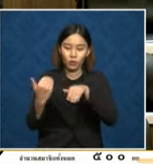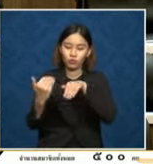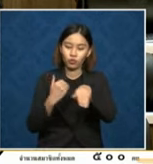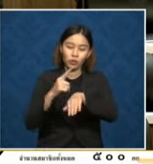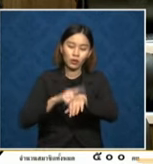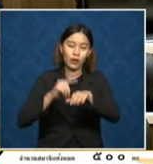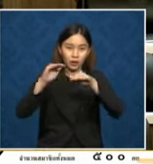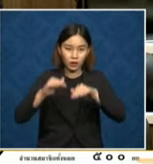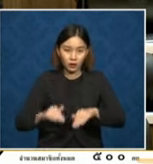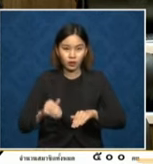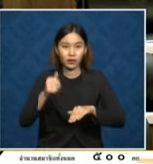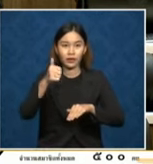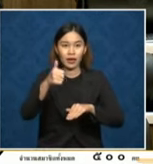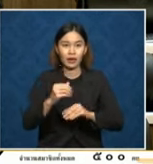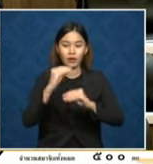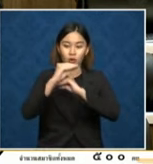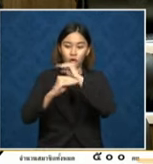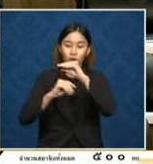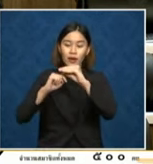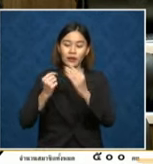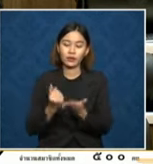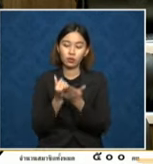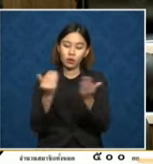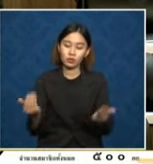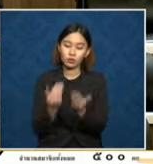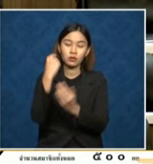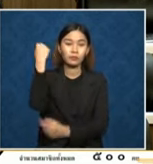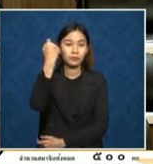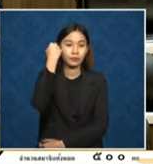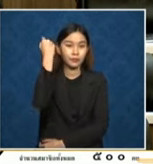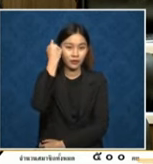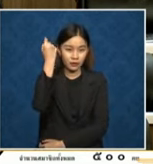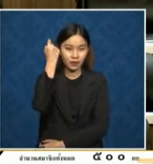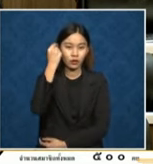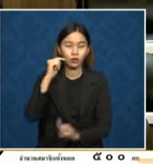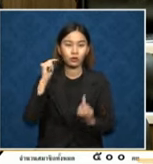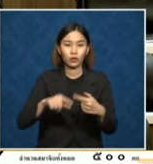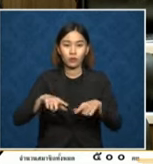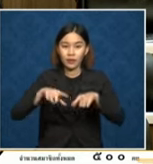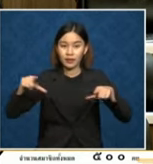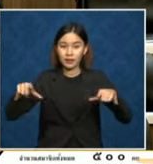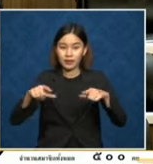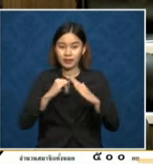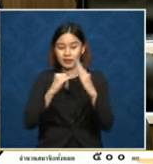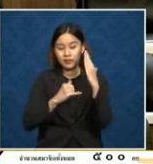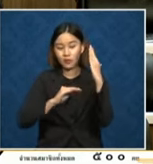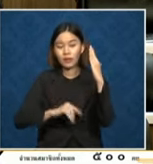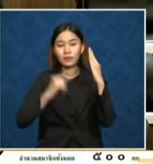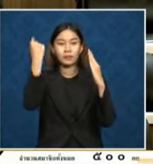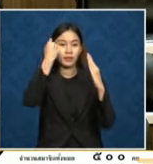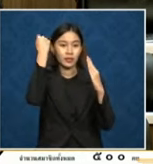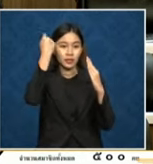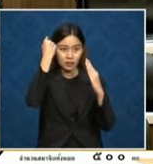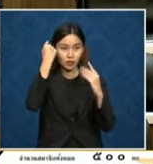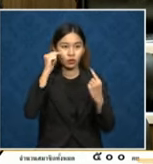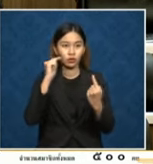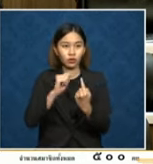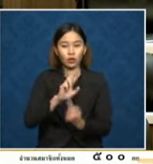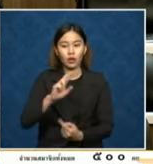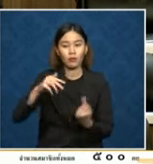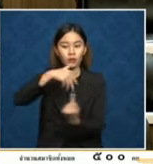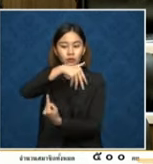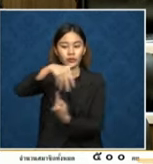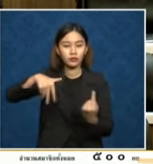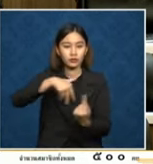างมากอีกทั้งโครงการนี้ยังส่งเสริมการท่องเที่ยวในพื้นที่และเป็นแหล่งท่องเที่ยวเชิงระบบนิเว